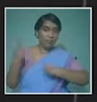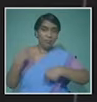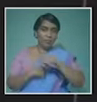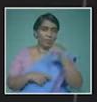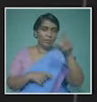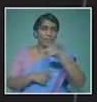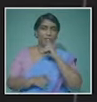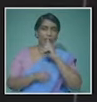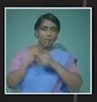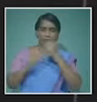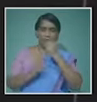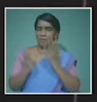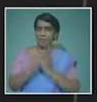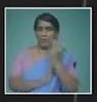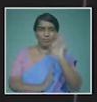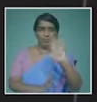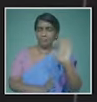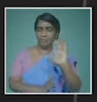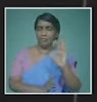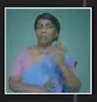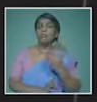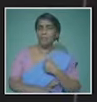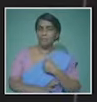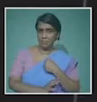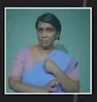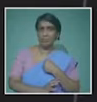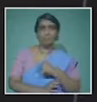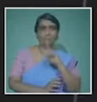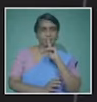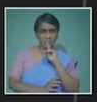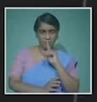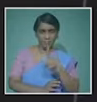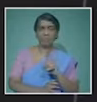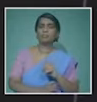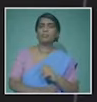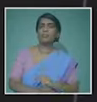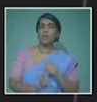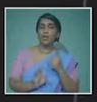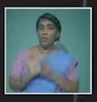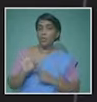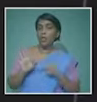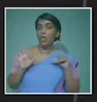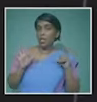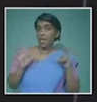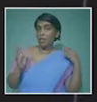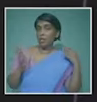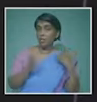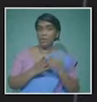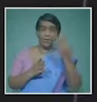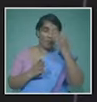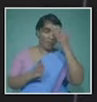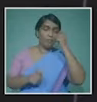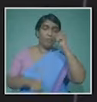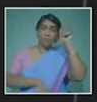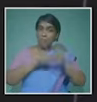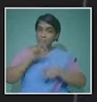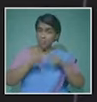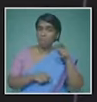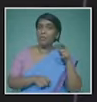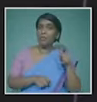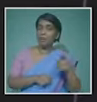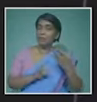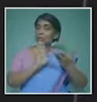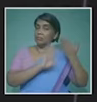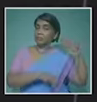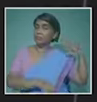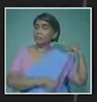வரைக்கும் ஆணைத்தரமாக சொல்லுகிறேன், 70 வருடங்களாக தமிழர்களுடைய சரித்திரமாக இருப்பது தமிழர்ச்சி கட்சி